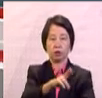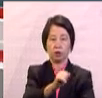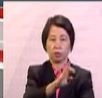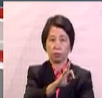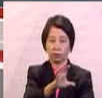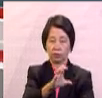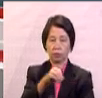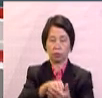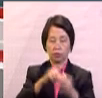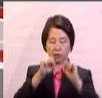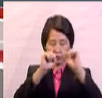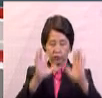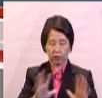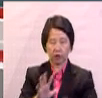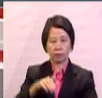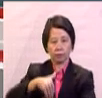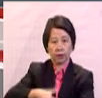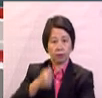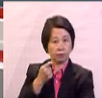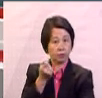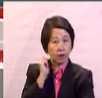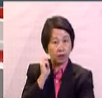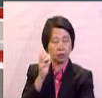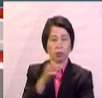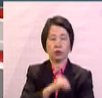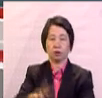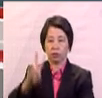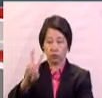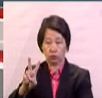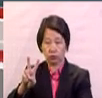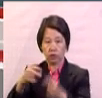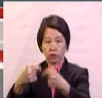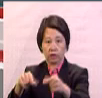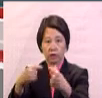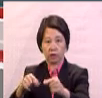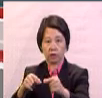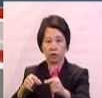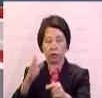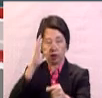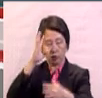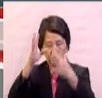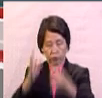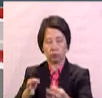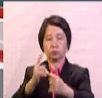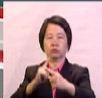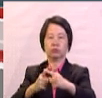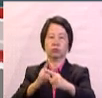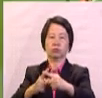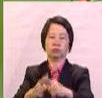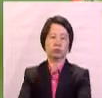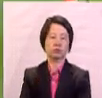3-1 di Stadium Shah Alam pada malam tadi. Sementara dua lagi perlawanan menyaksikan keputusan seri.